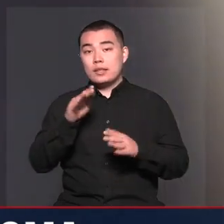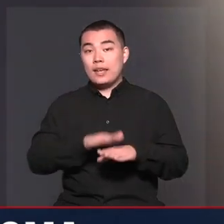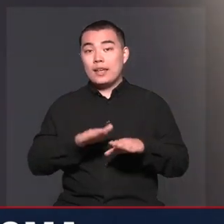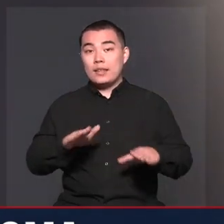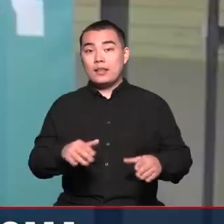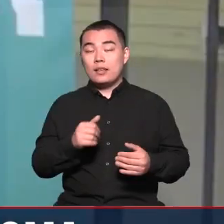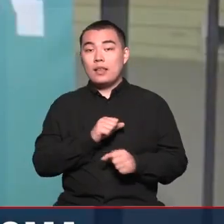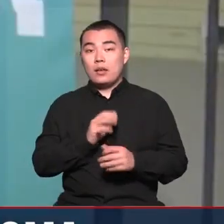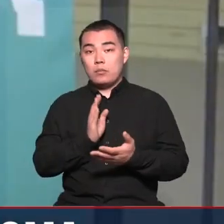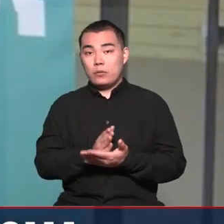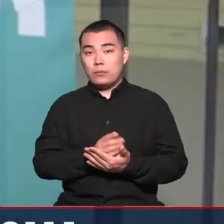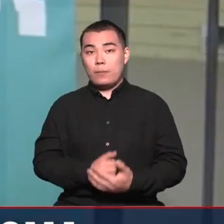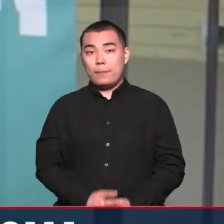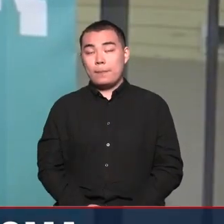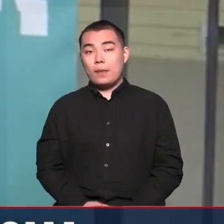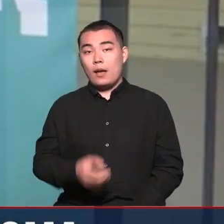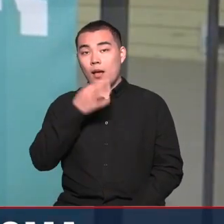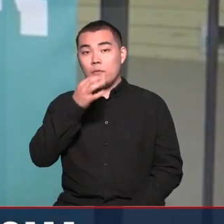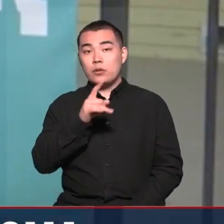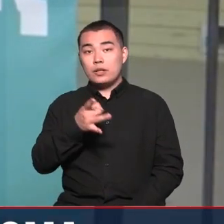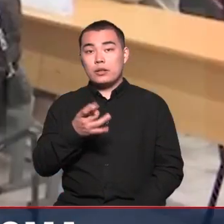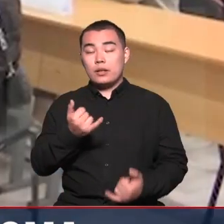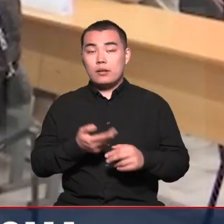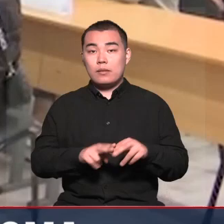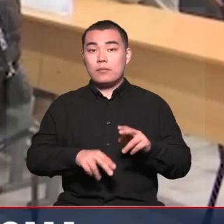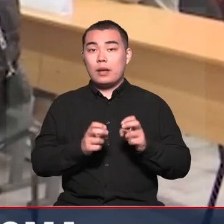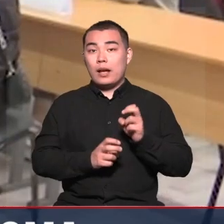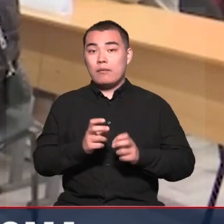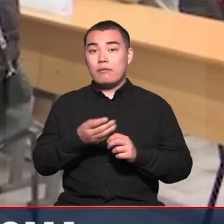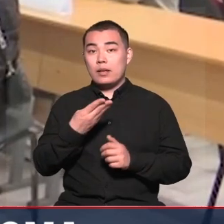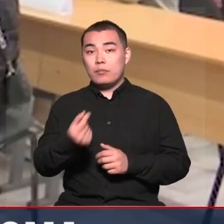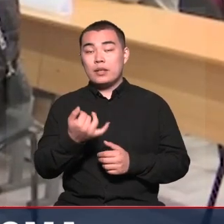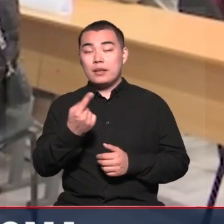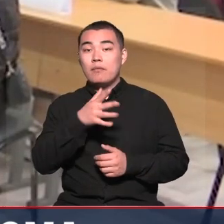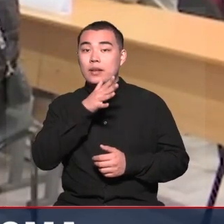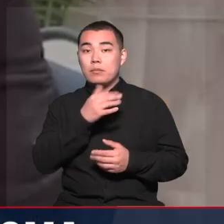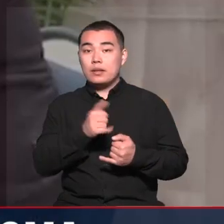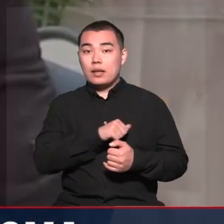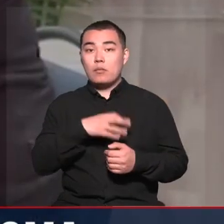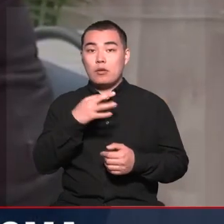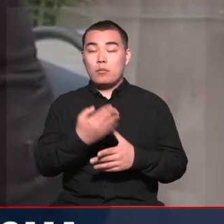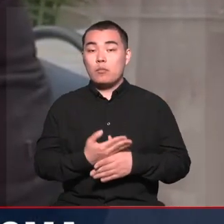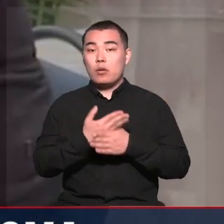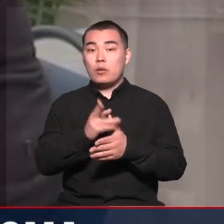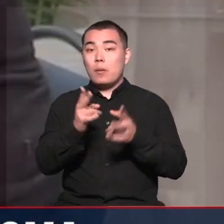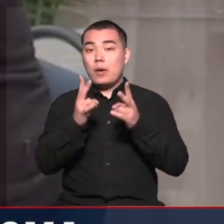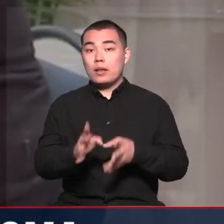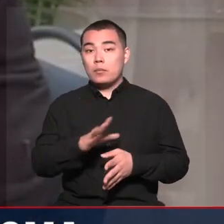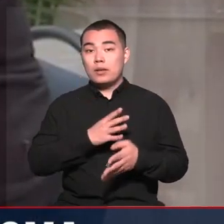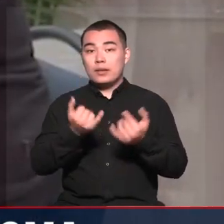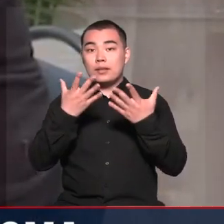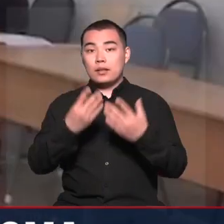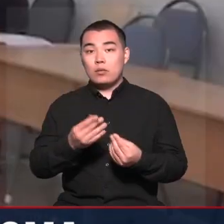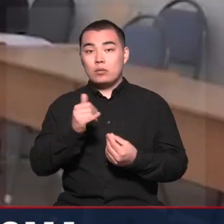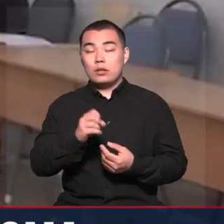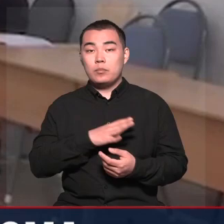нашей области. Отмечу, что в регионе также производится выплата единовременной социальной помощи для пострадавших. На сегодня